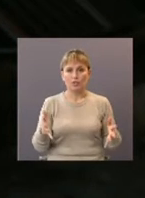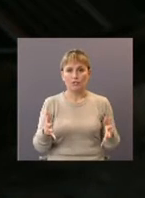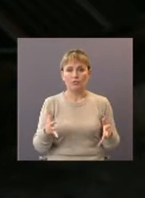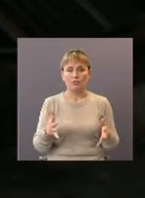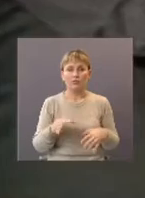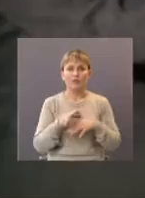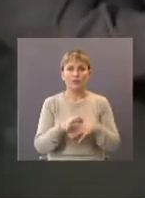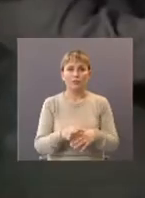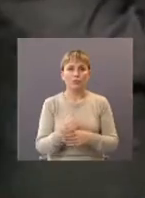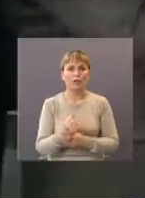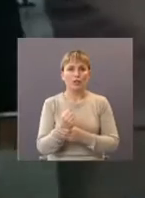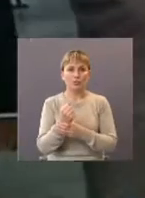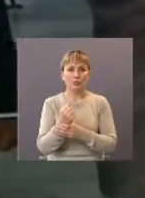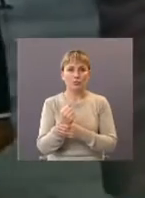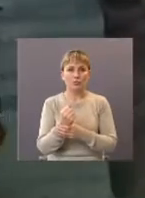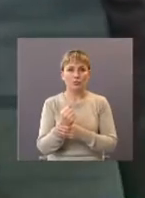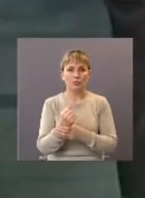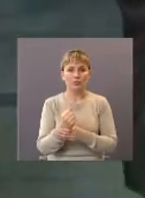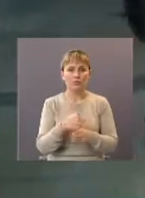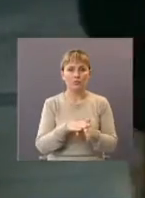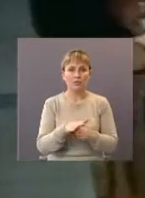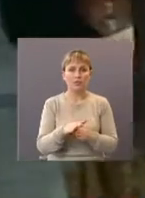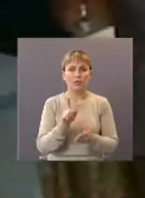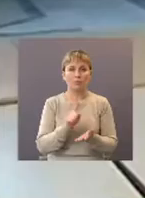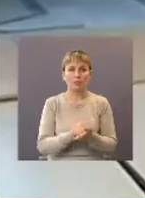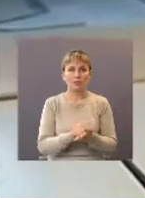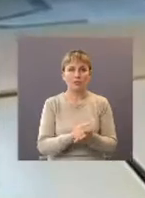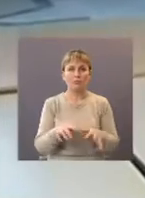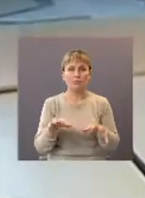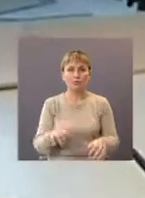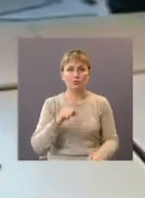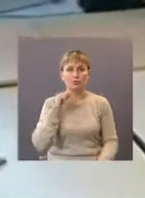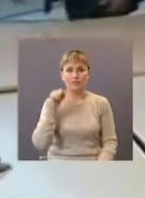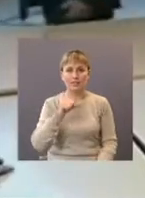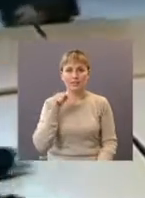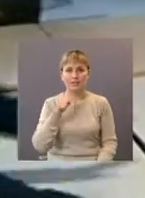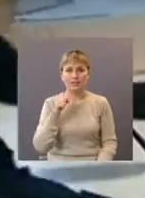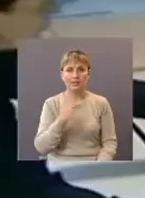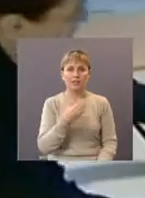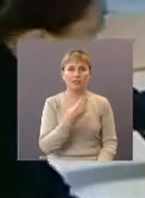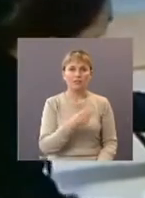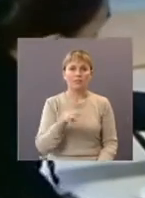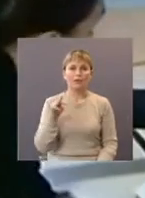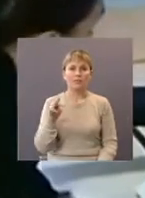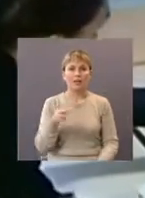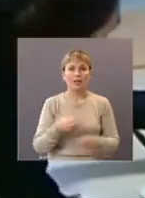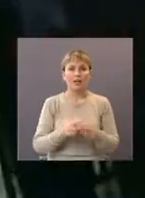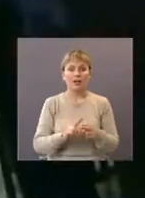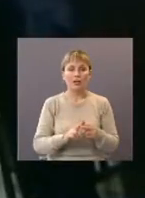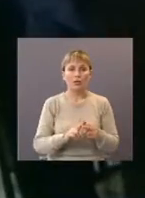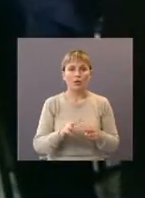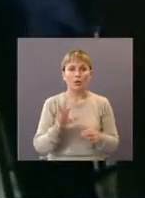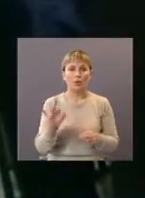они ведут поддержку исполняющего обязанности президента Узбекистана Шавката Мирзиёева, который, напомню, до